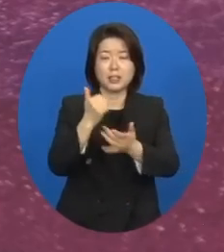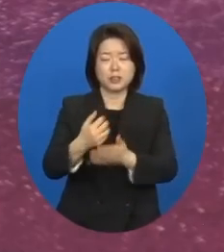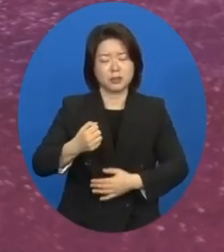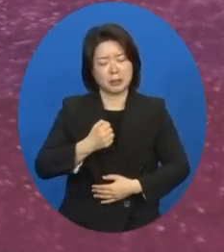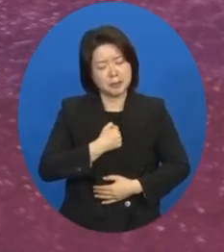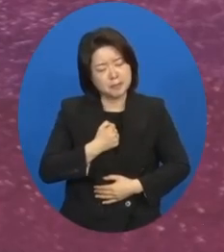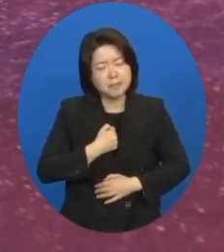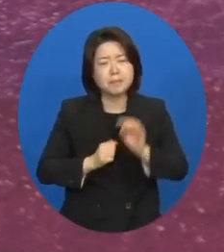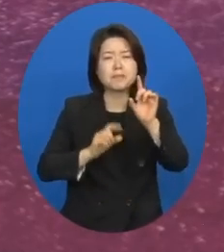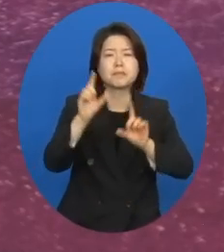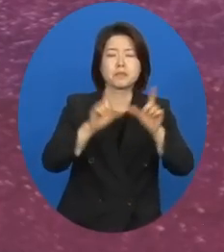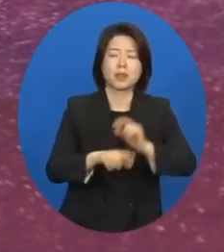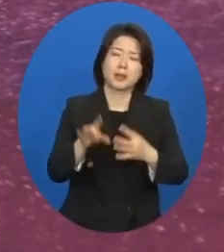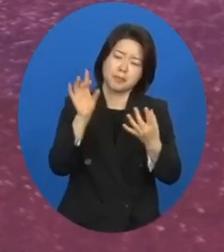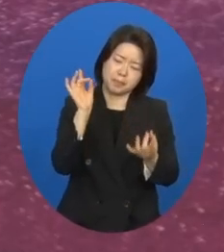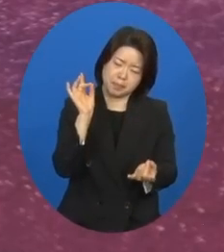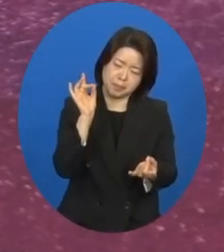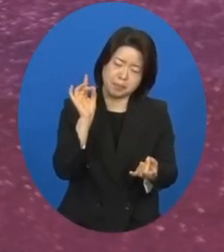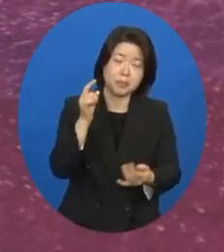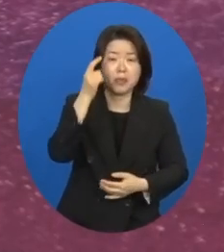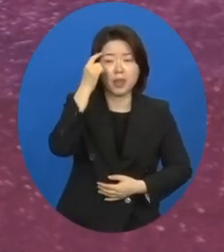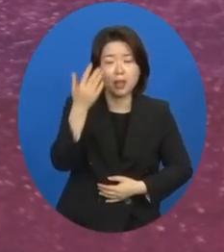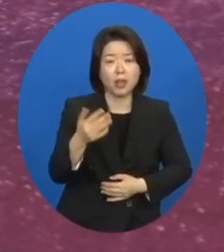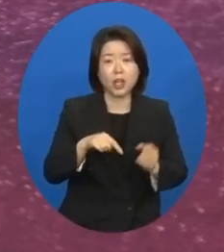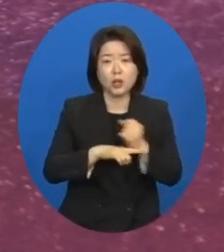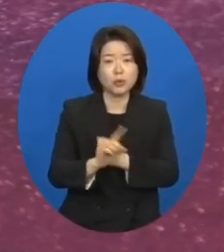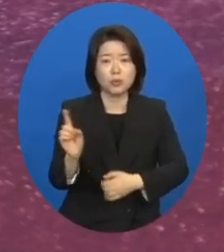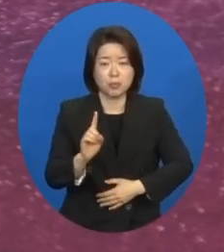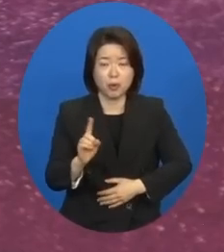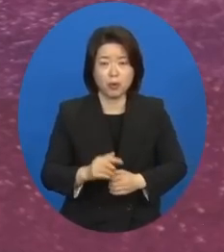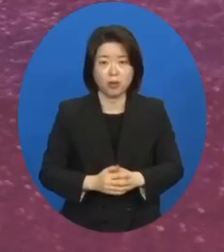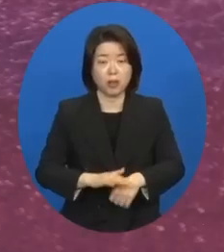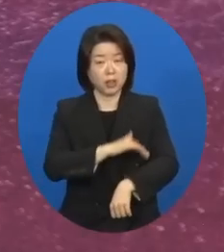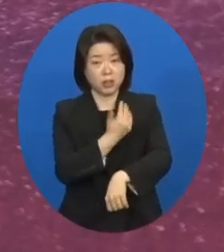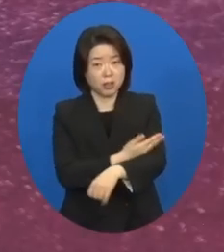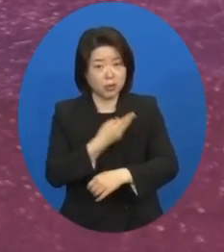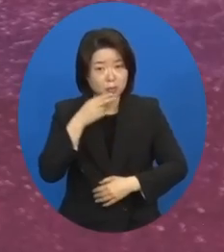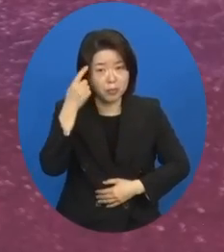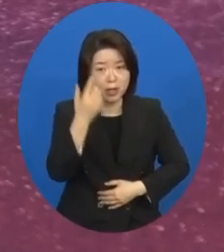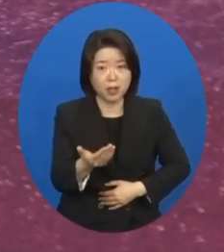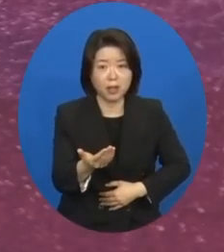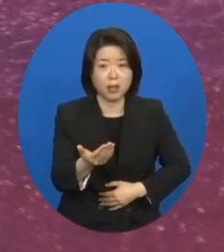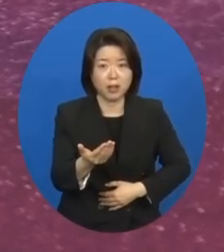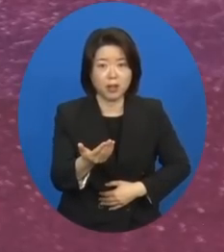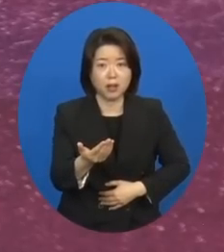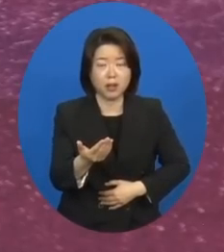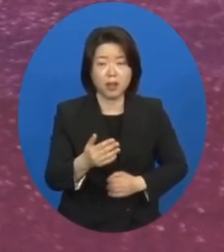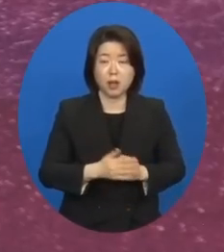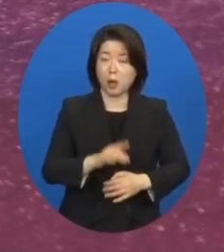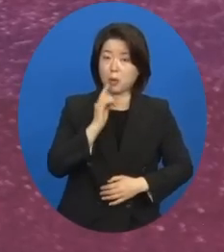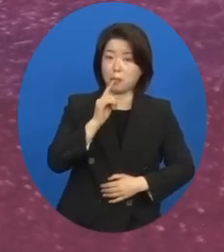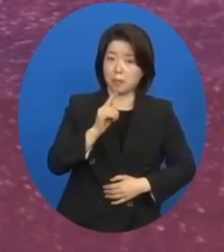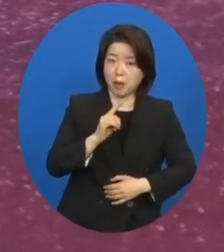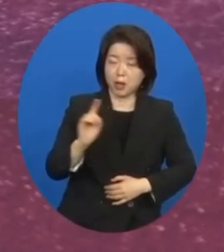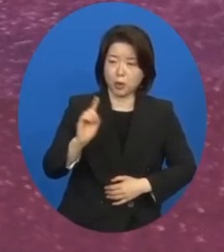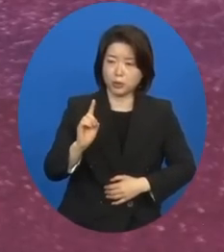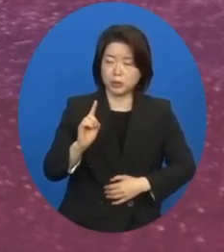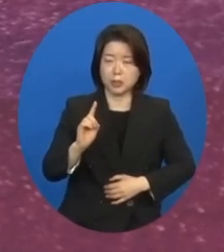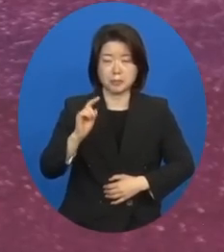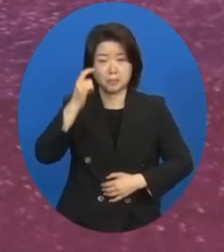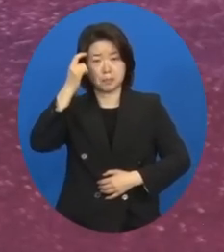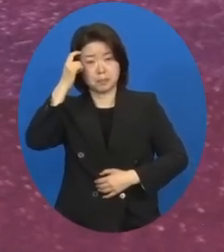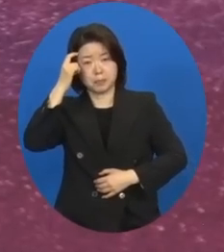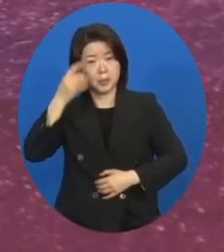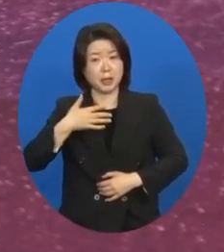답답하게 그냥 가만히 계시고 계십니까? 능력이 없어서입니까? 어떤 말할 그러한 변론의